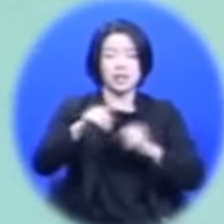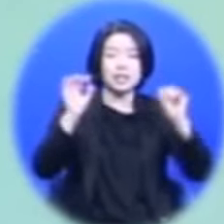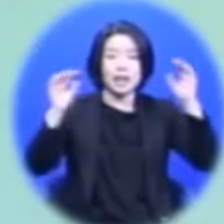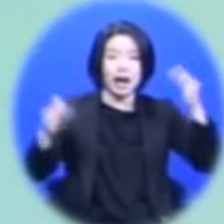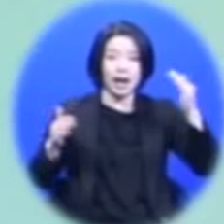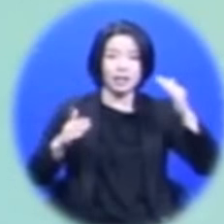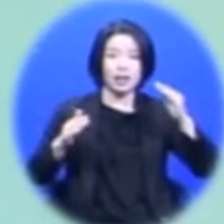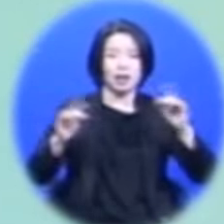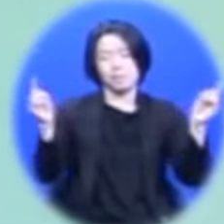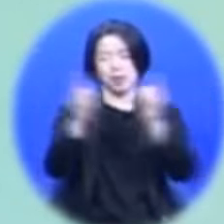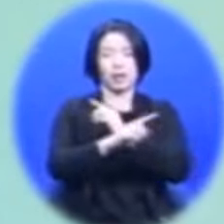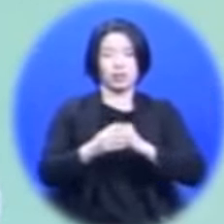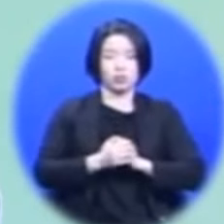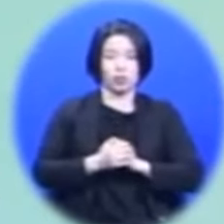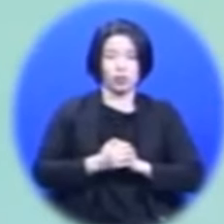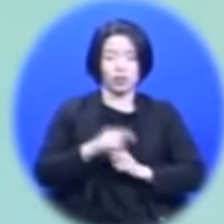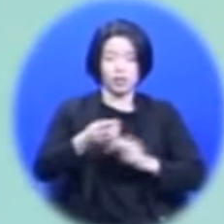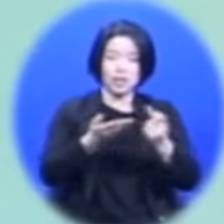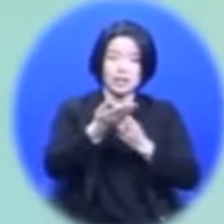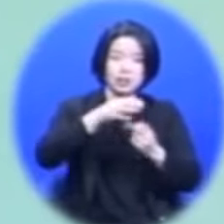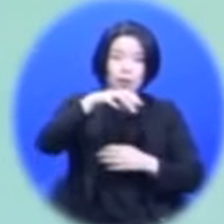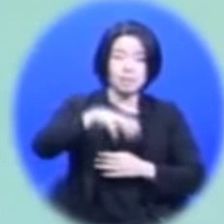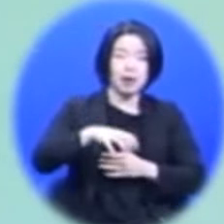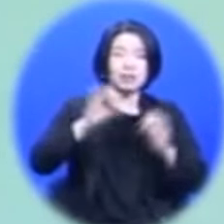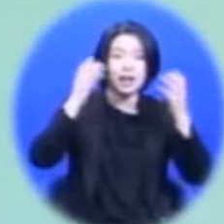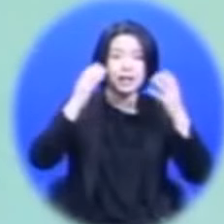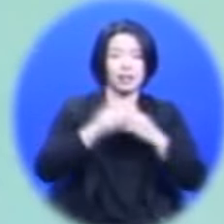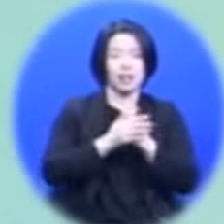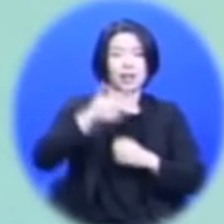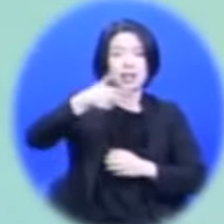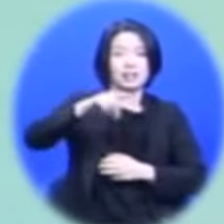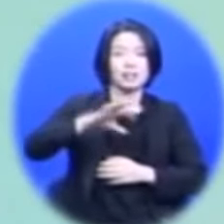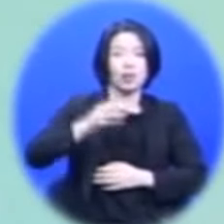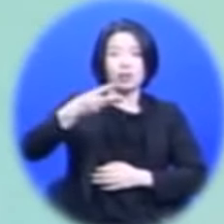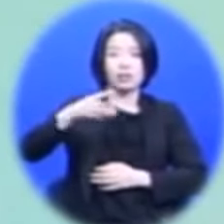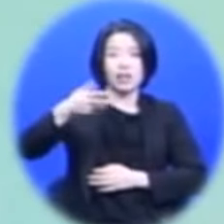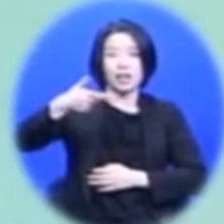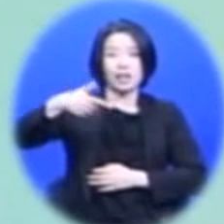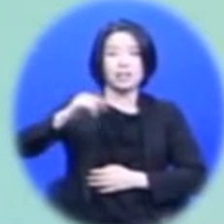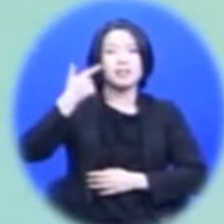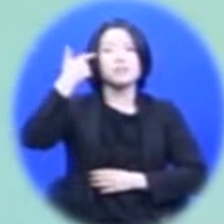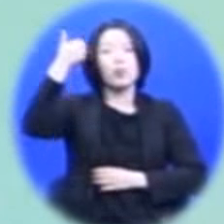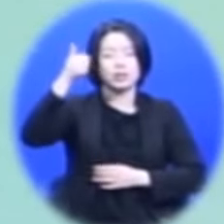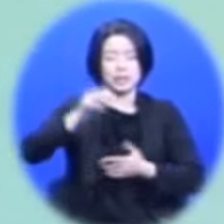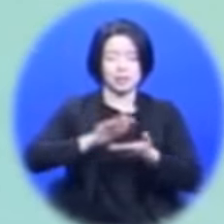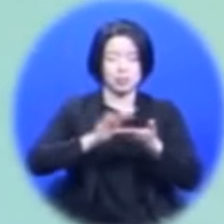바뀌었어요. 이 섬마을 아이가 정태기 목사님입니다.